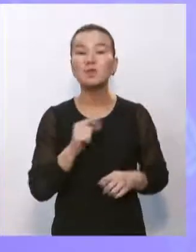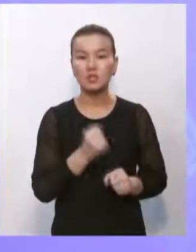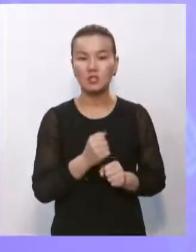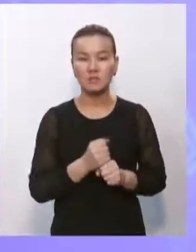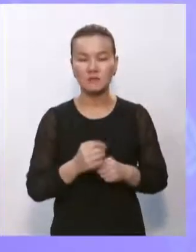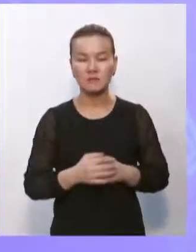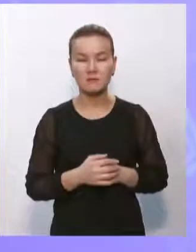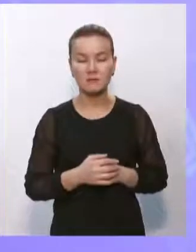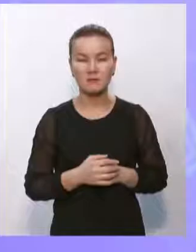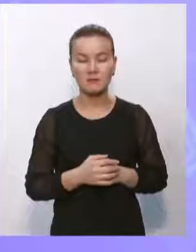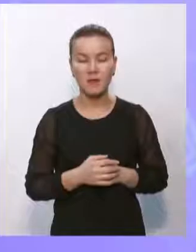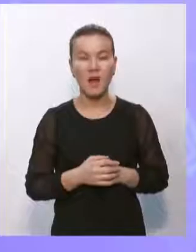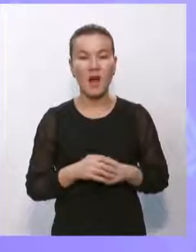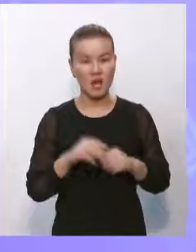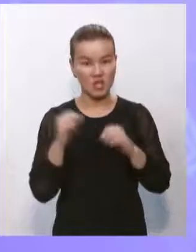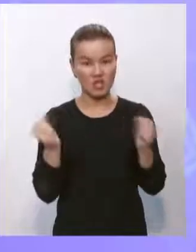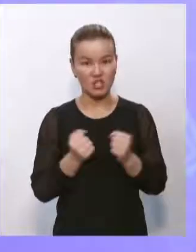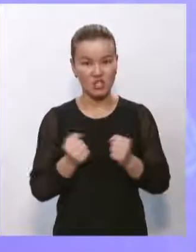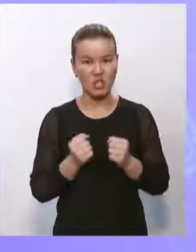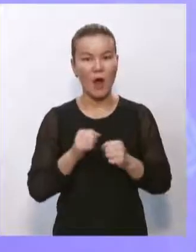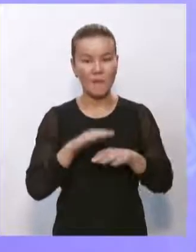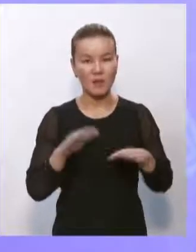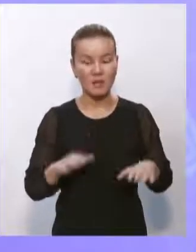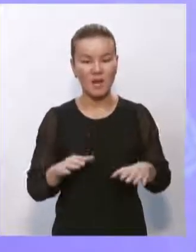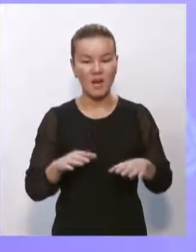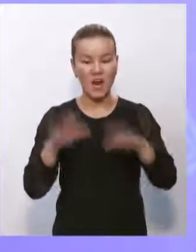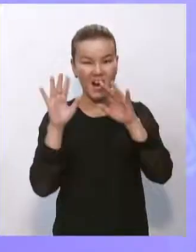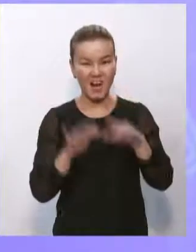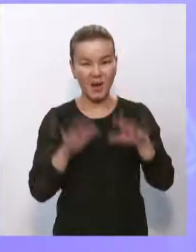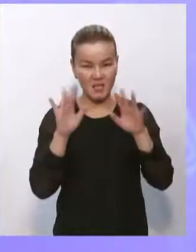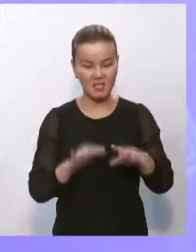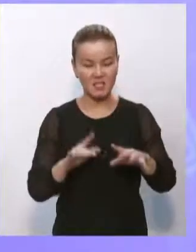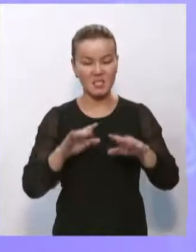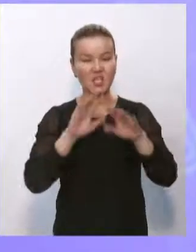кылышат? Кышында балдар кардан киши жасашат.